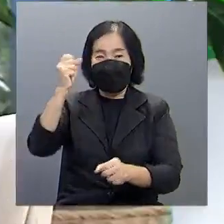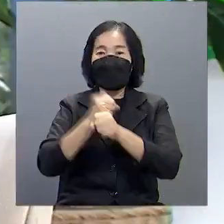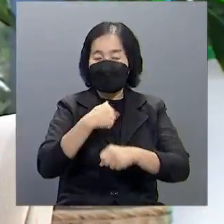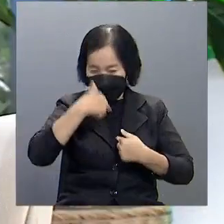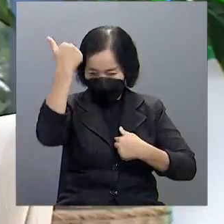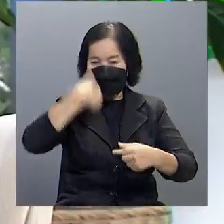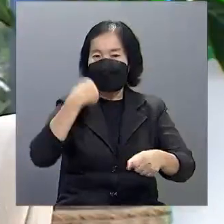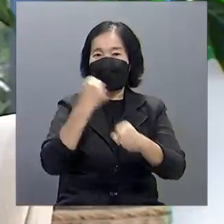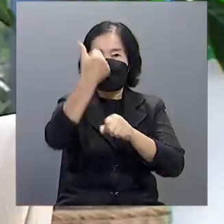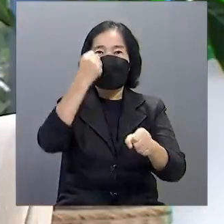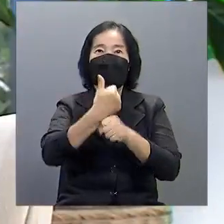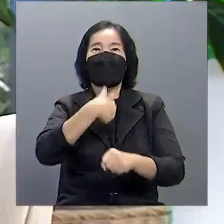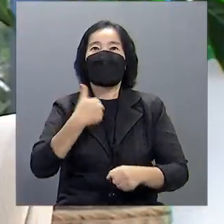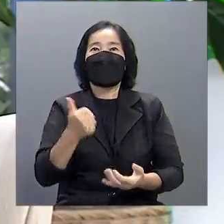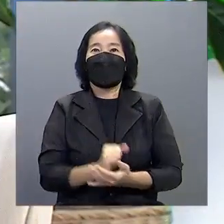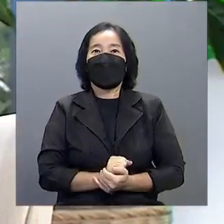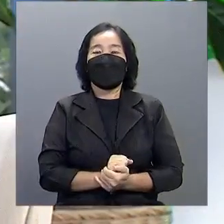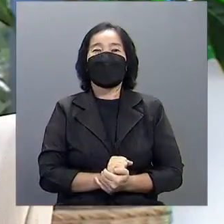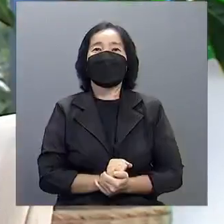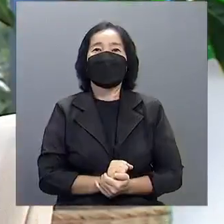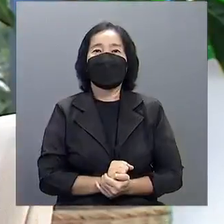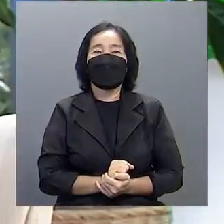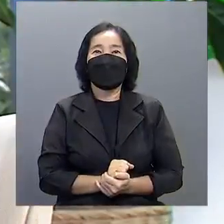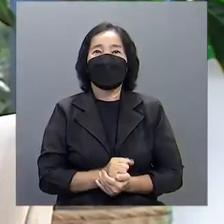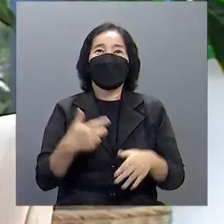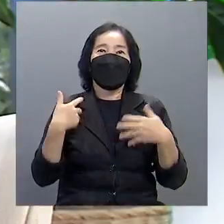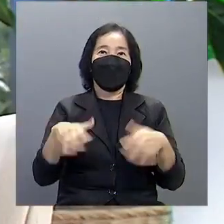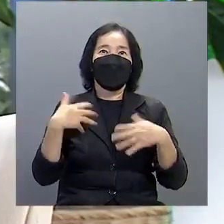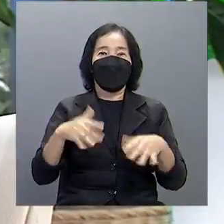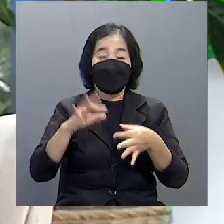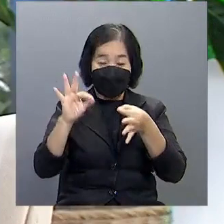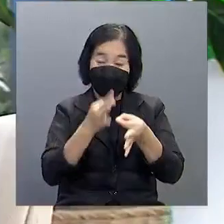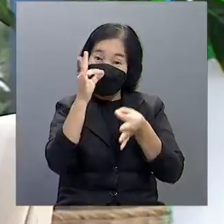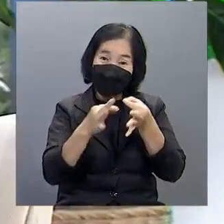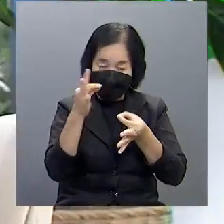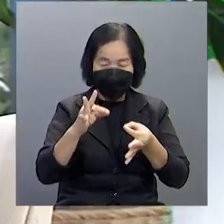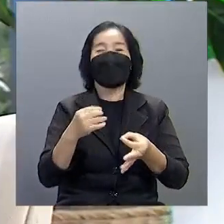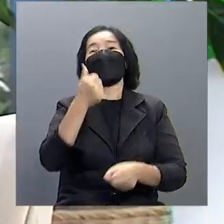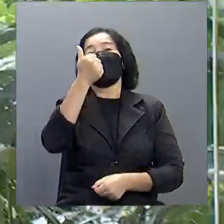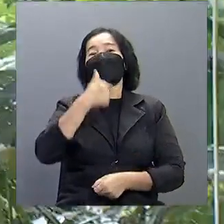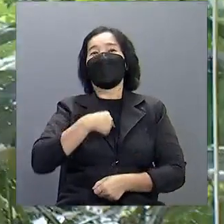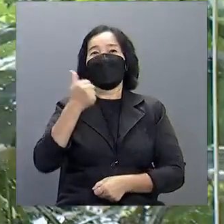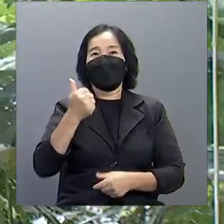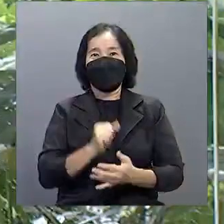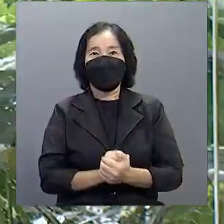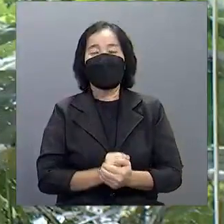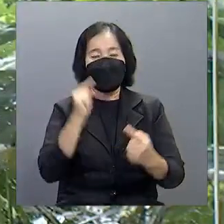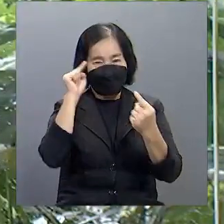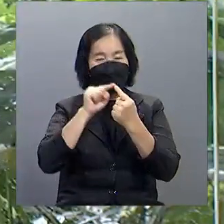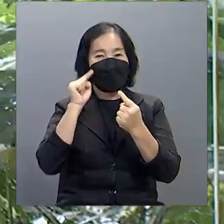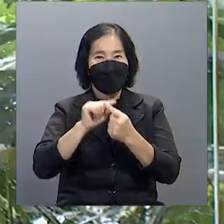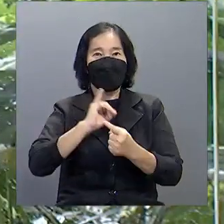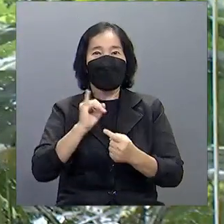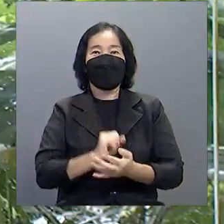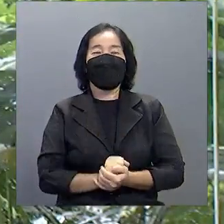ห ใช่ ฟาดได้ฟาด วิชางานฝีมือไม่ได้แกะสลักได้ศูนย์นะคะประมาณ งงมาก เหมาะแล้วกับสูตรอันนี้นะคะคุณผู้ชมใ